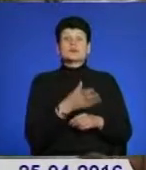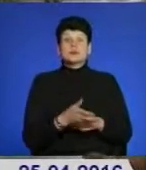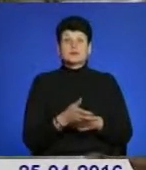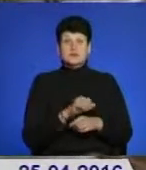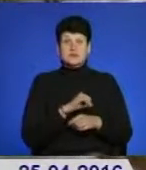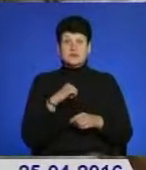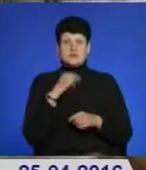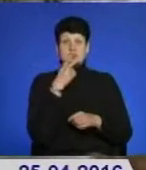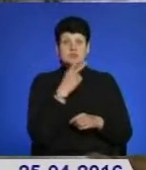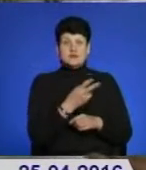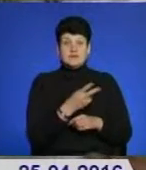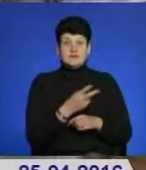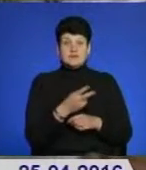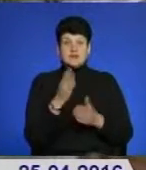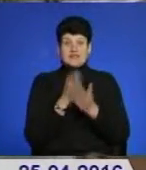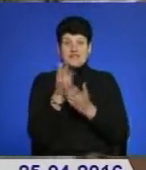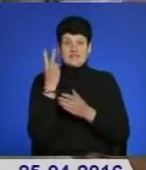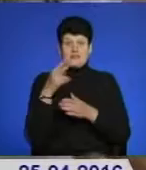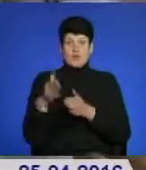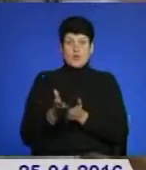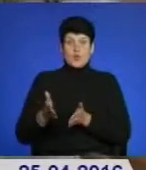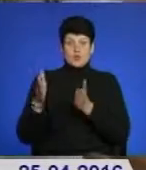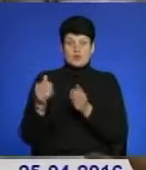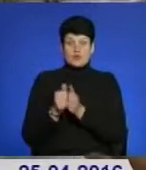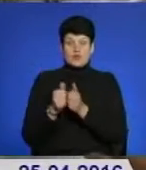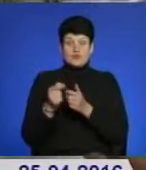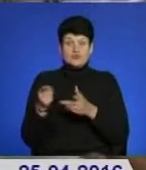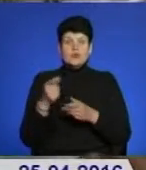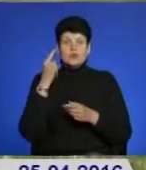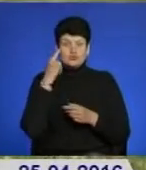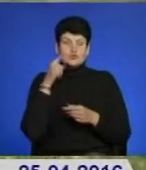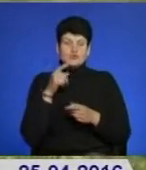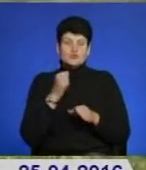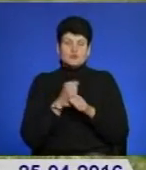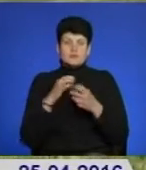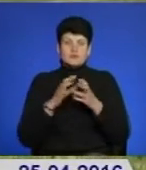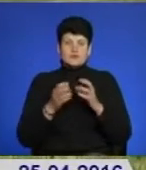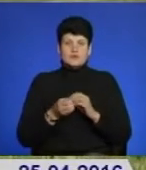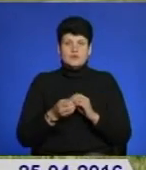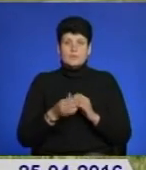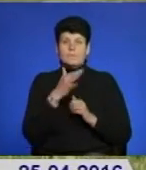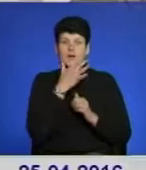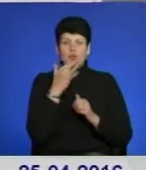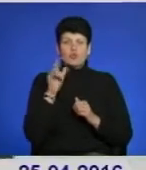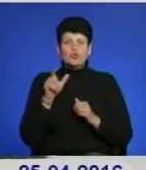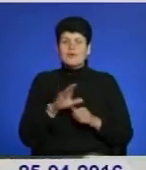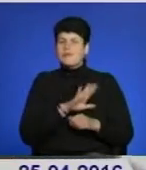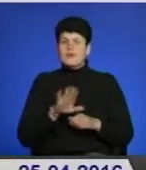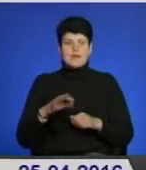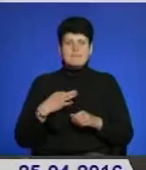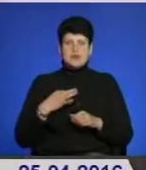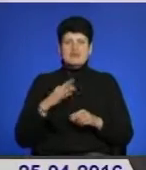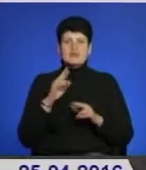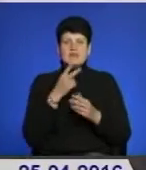Сам дивиться, дві урни стоїть поруч. Ну, думаю, що він висновки свої зробив. Багатьом людям не байдуже, як виглядає